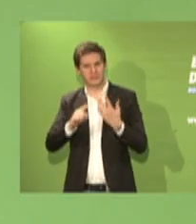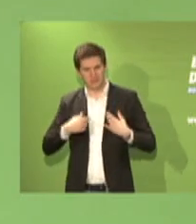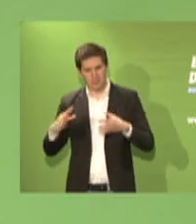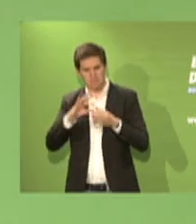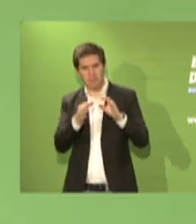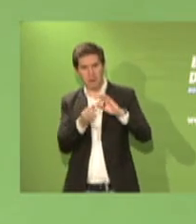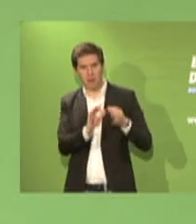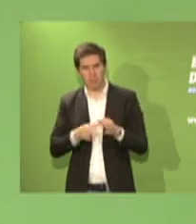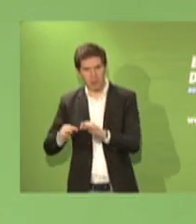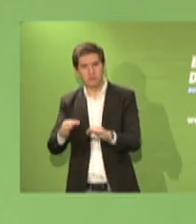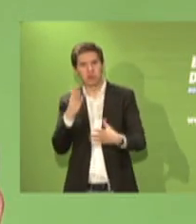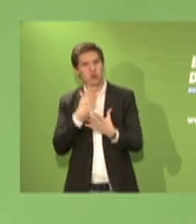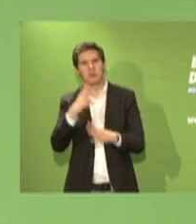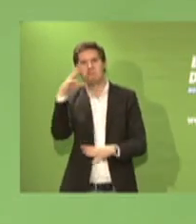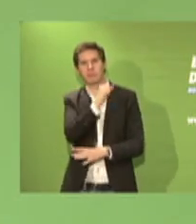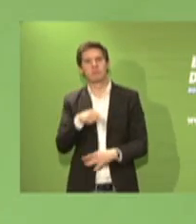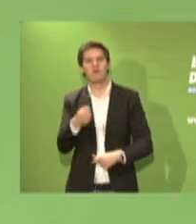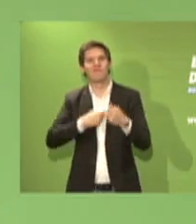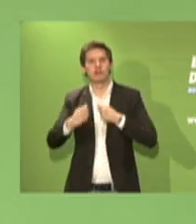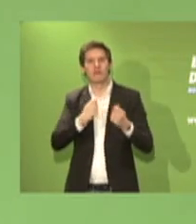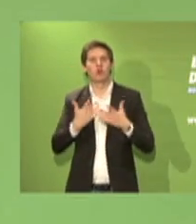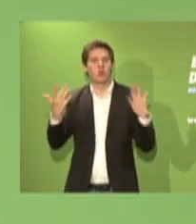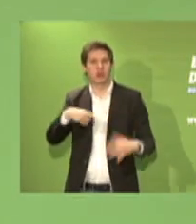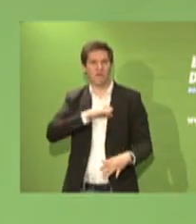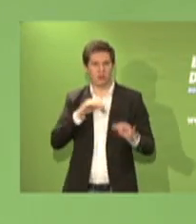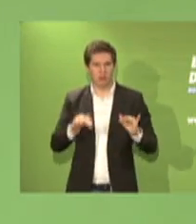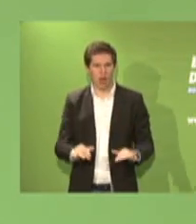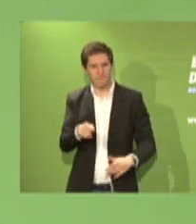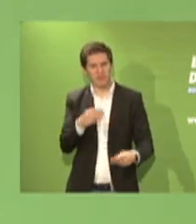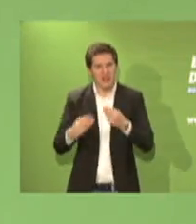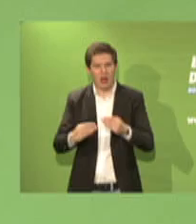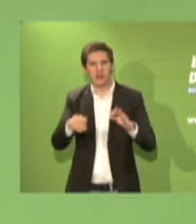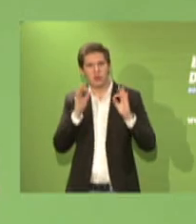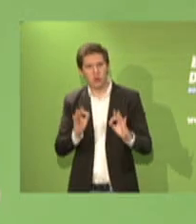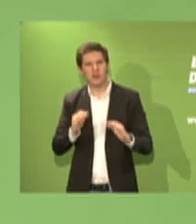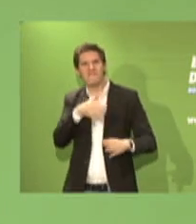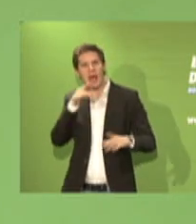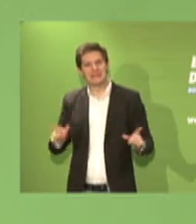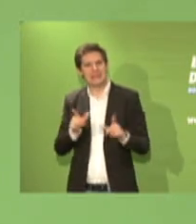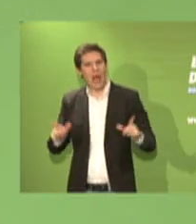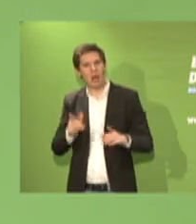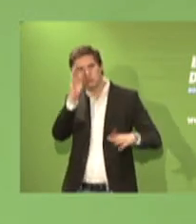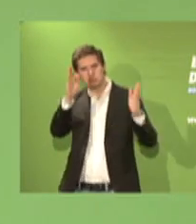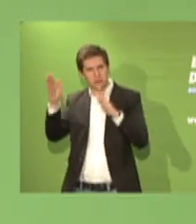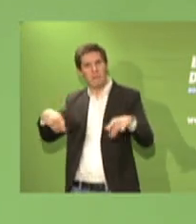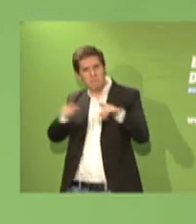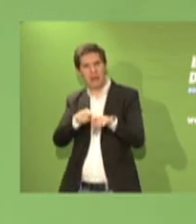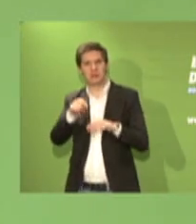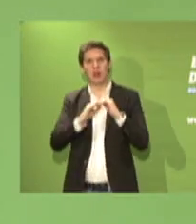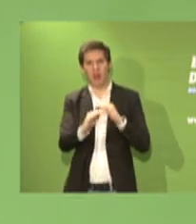ist mit wirtschaftlichem Erfolg verbunden. Das hat Qualität, das hat auch Freizeitqualität für die Menschen, die im ländlichen Raum